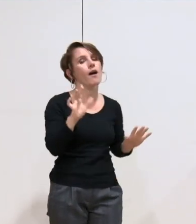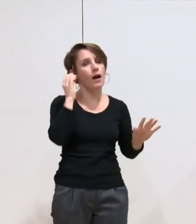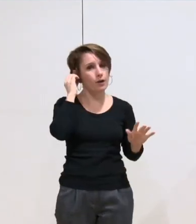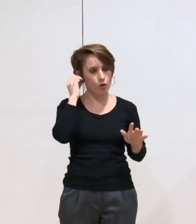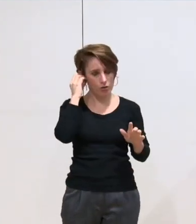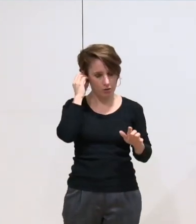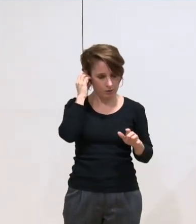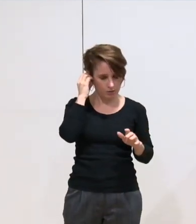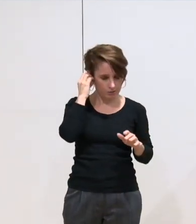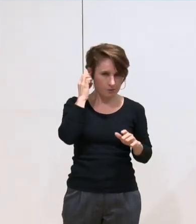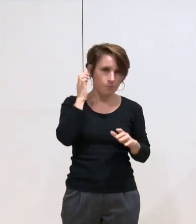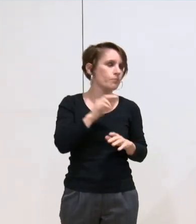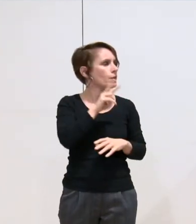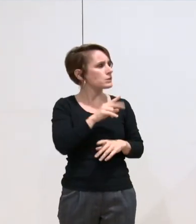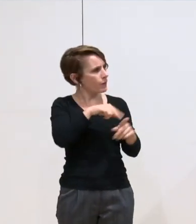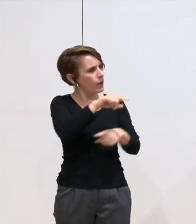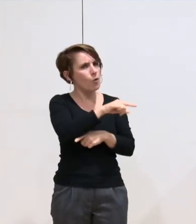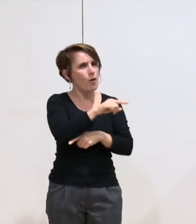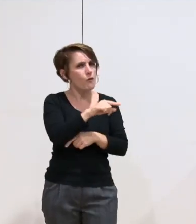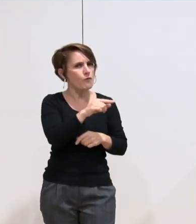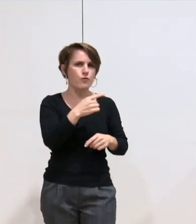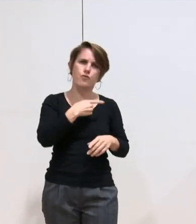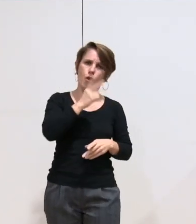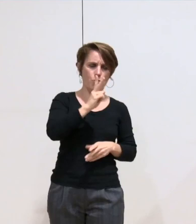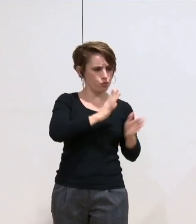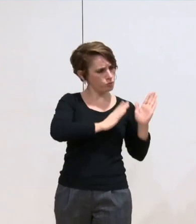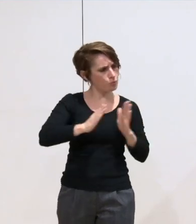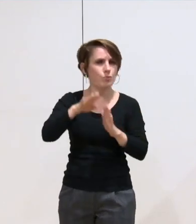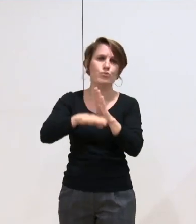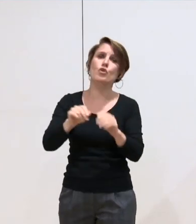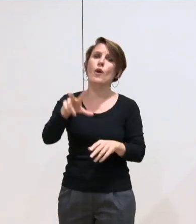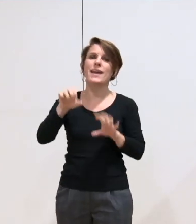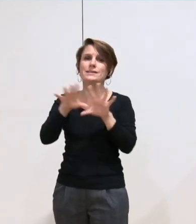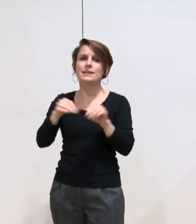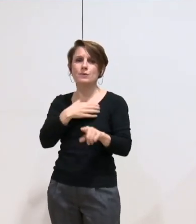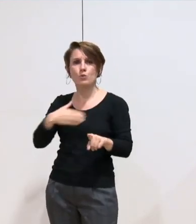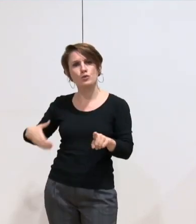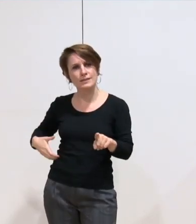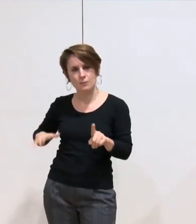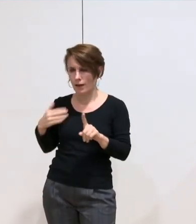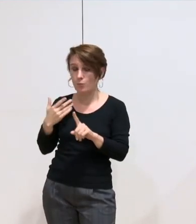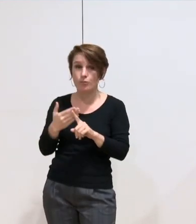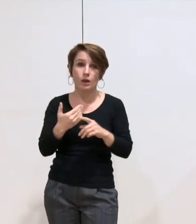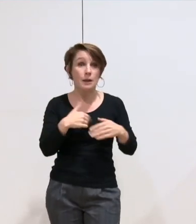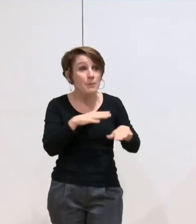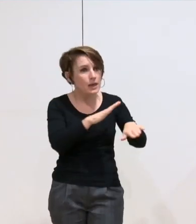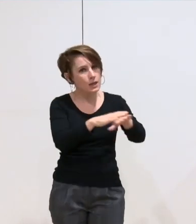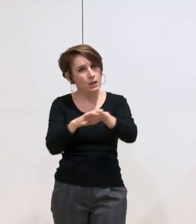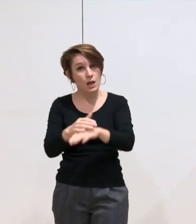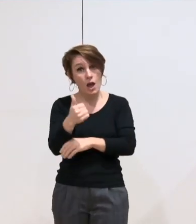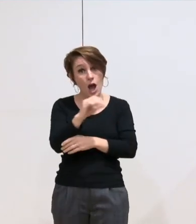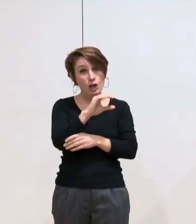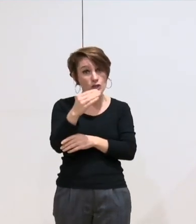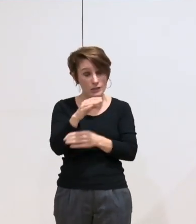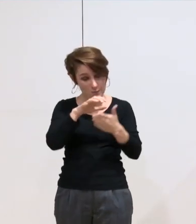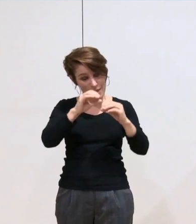plus vertueux que l'équipe précédente. Mais je ne vous cache pas qu'un centimètre d'épaisseur de rapport à ce sujet-là, ça me